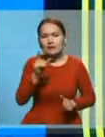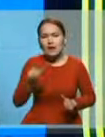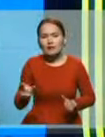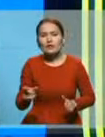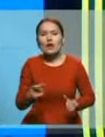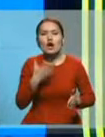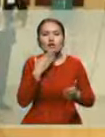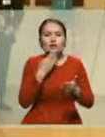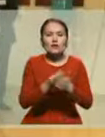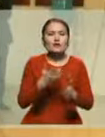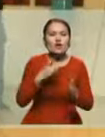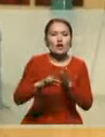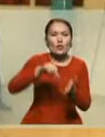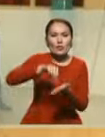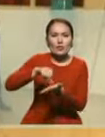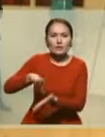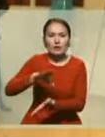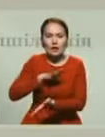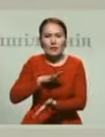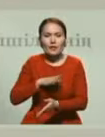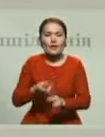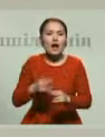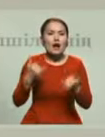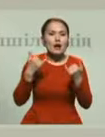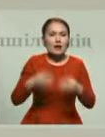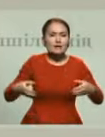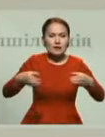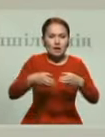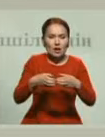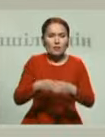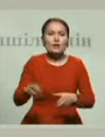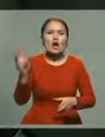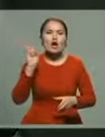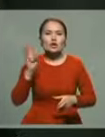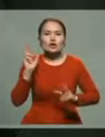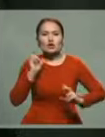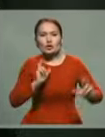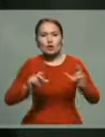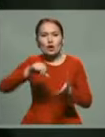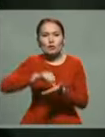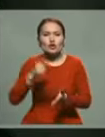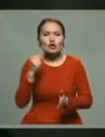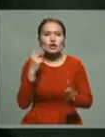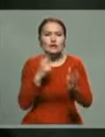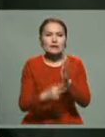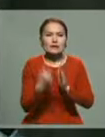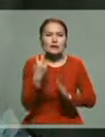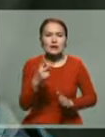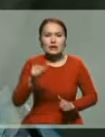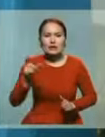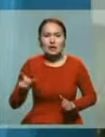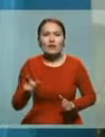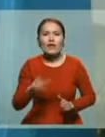шетелдік ұйымдарда қызмет істейтін отандастарымыз, диаспора өкілдері, студенттер мен елшілік қызметкерлері. 182 сайлаушы өз таңдауын